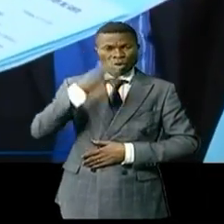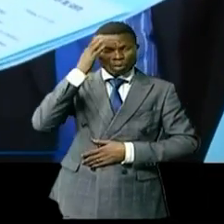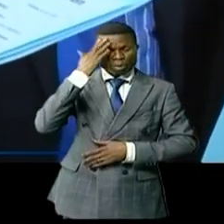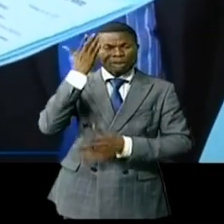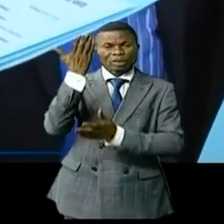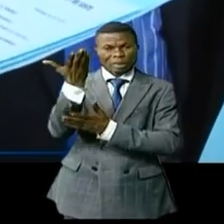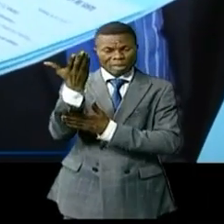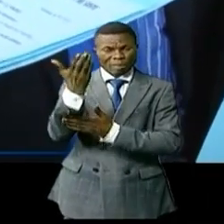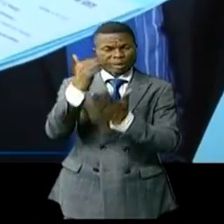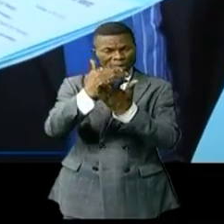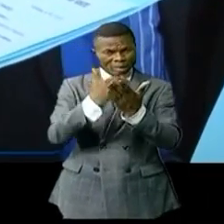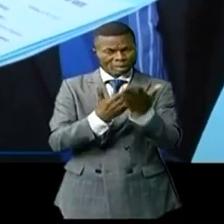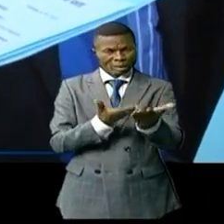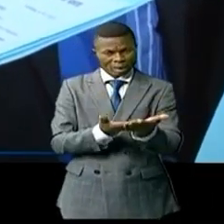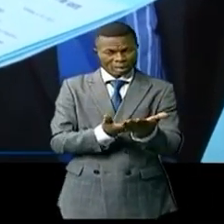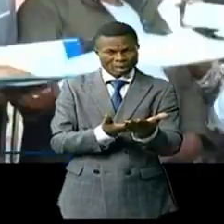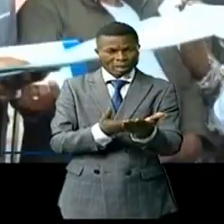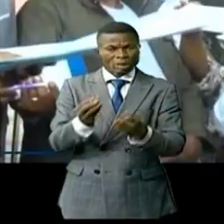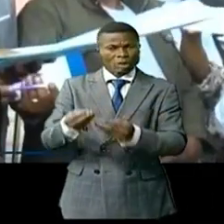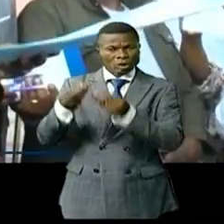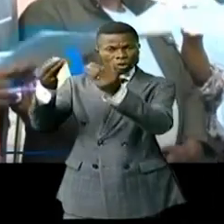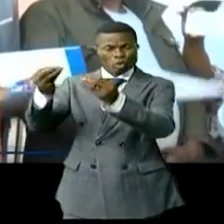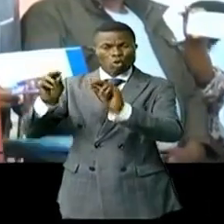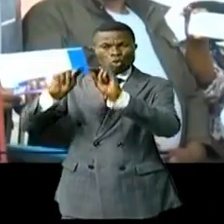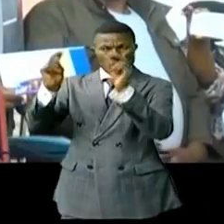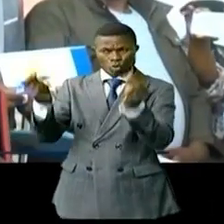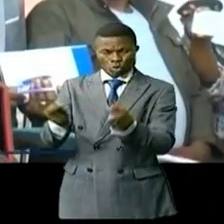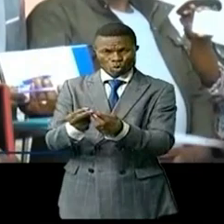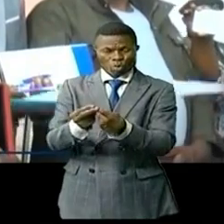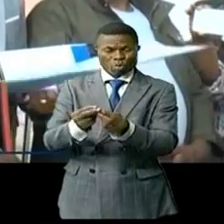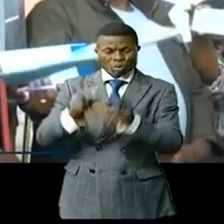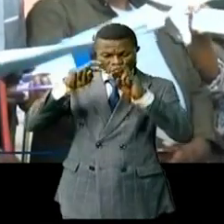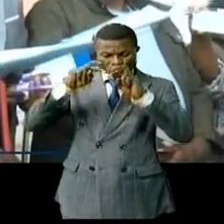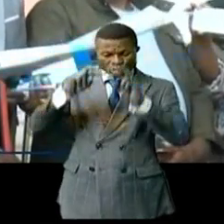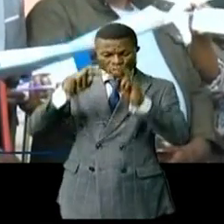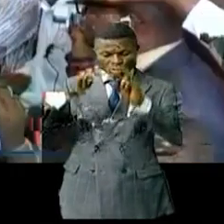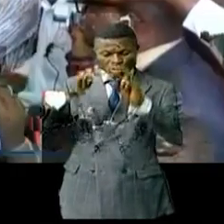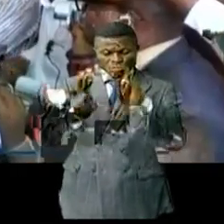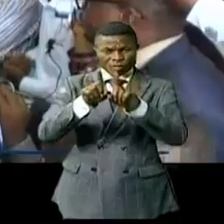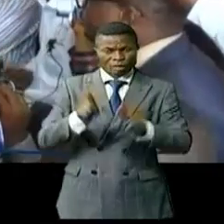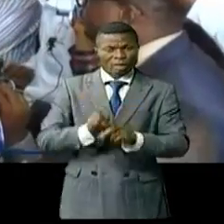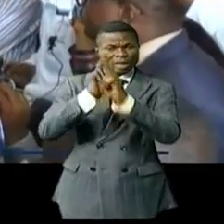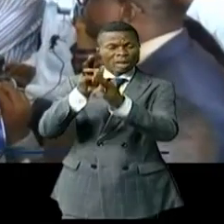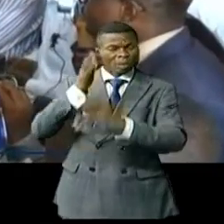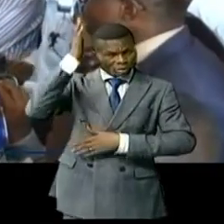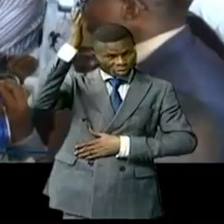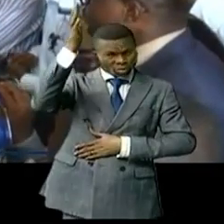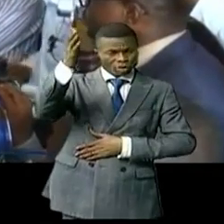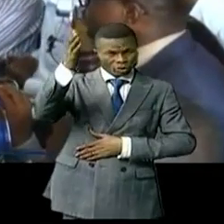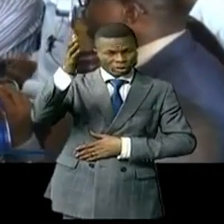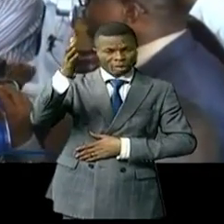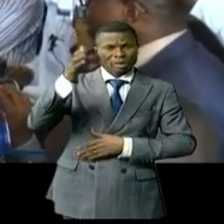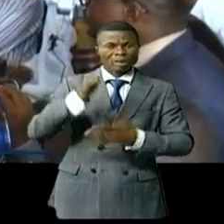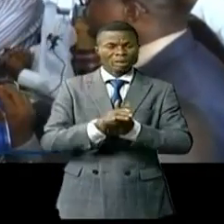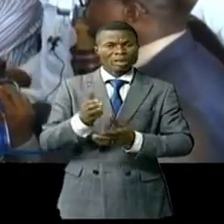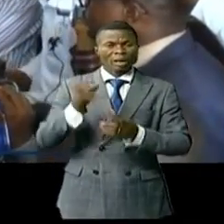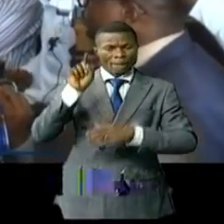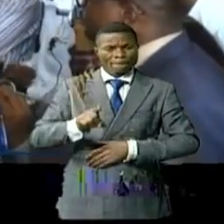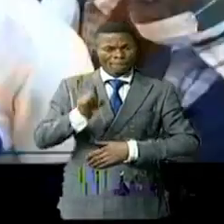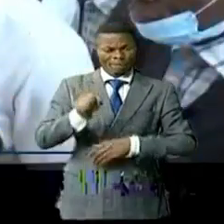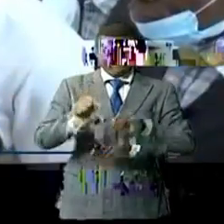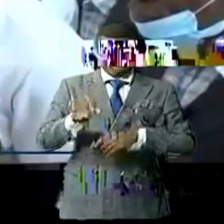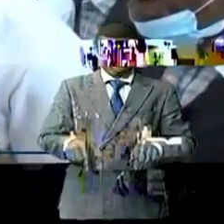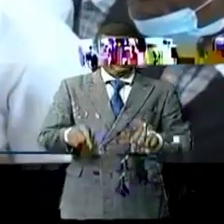revendications. Nous allons verser ça dans nos commissions ad hoc et vous aurez la suite qui vous sera réservée. Nous voulons cette